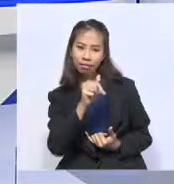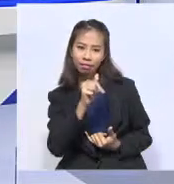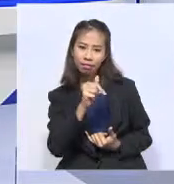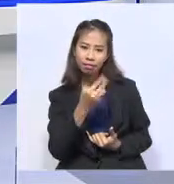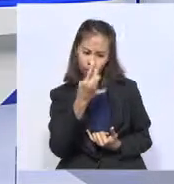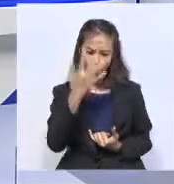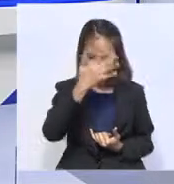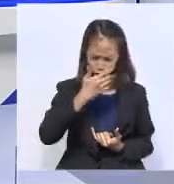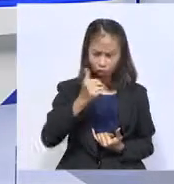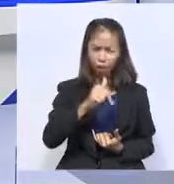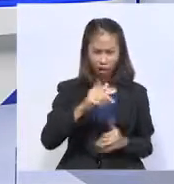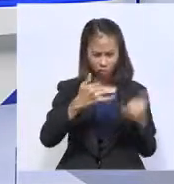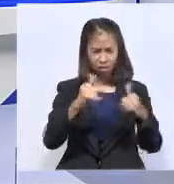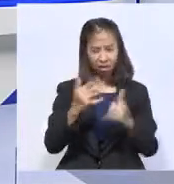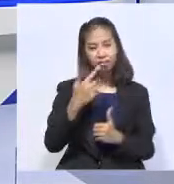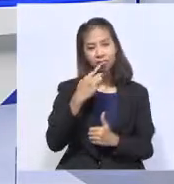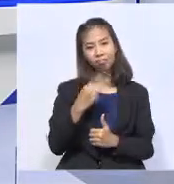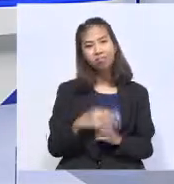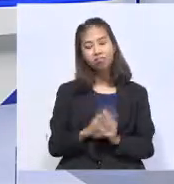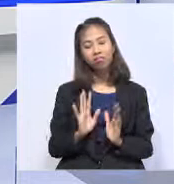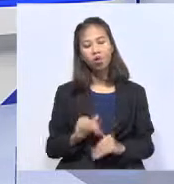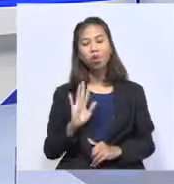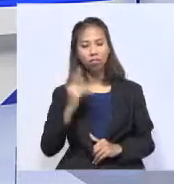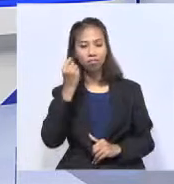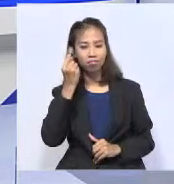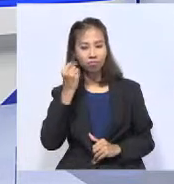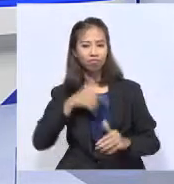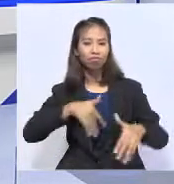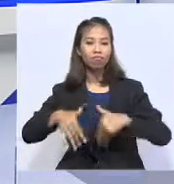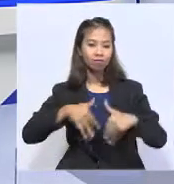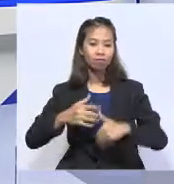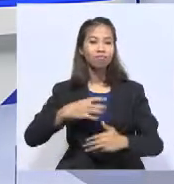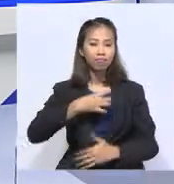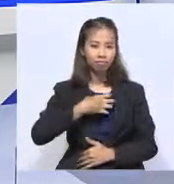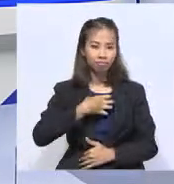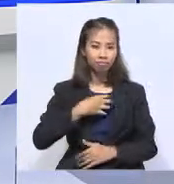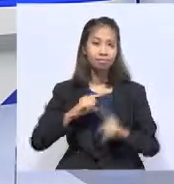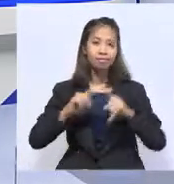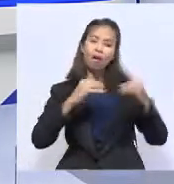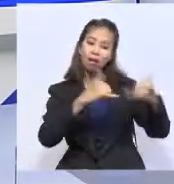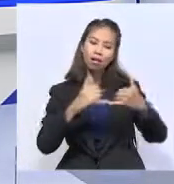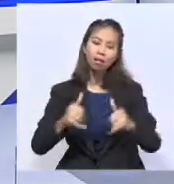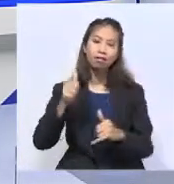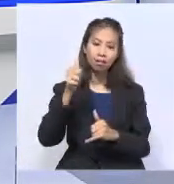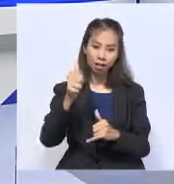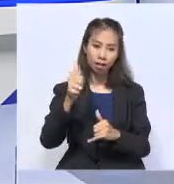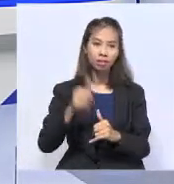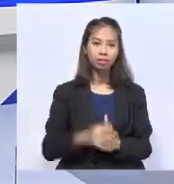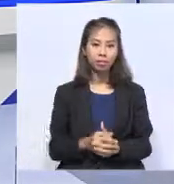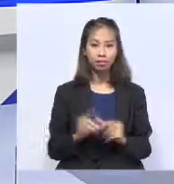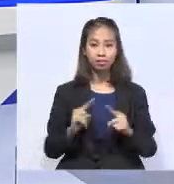คือมันน่าเล่นจริงๆอ่ะน้ำมันใสนะคะเข้าใจนักท่องเที่ยวแล้วก็ประชาชนด้วยแต่ว่าก็แค่ไปเล่นได้เหมือนเดิมที่คุณสถานุบอก